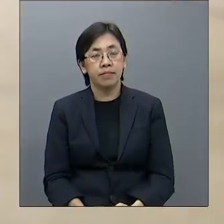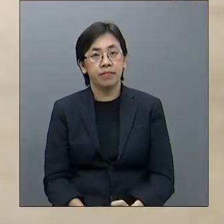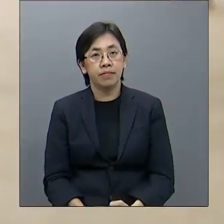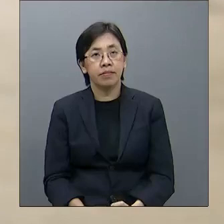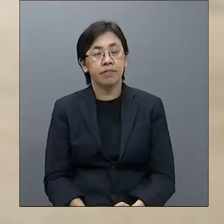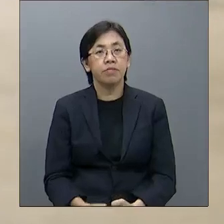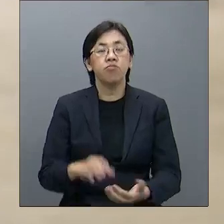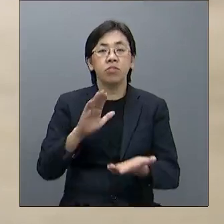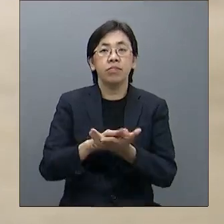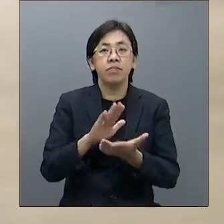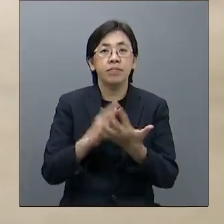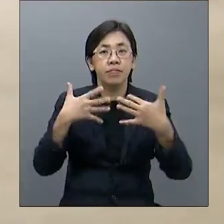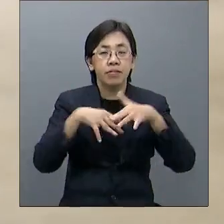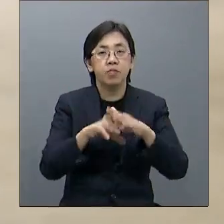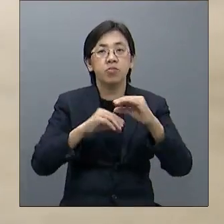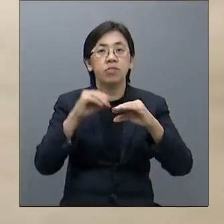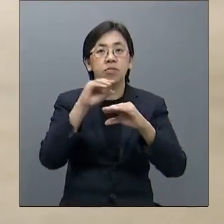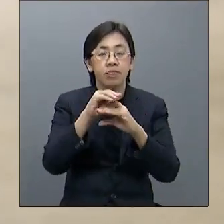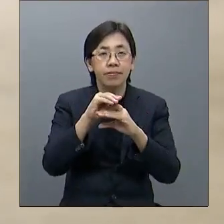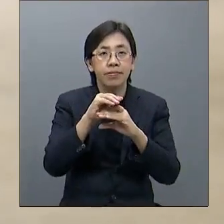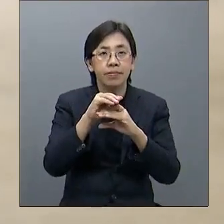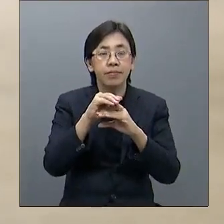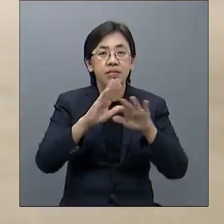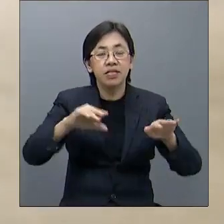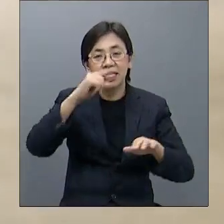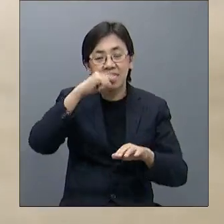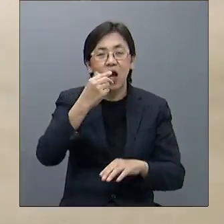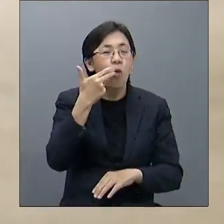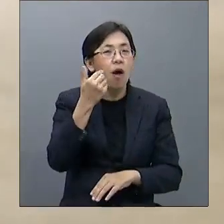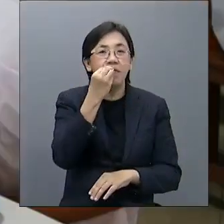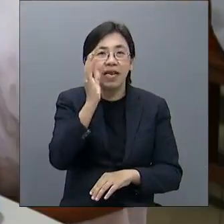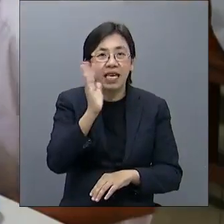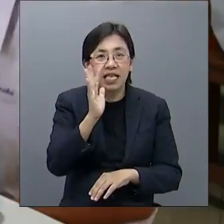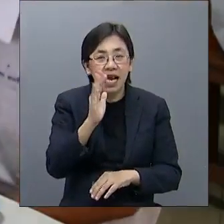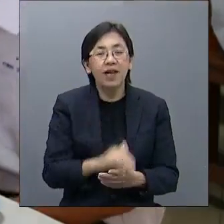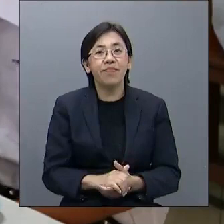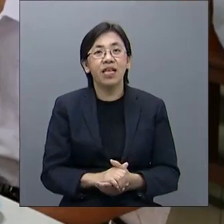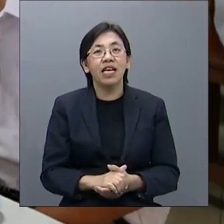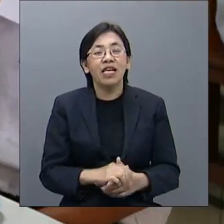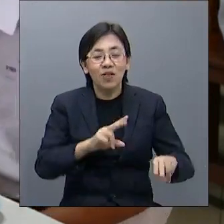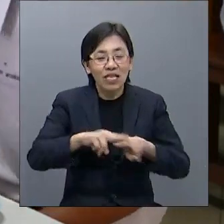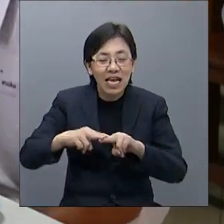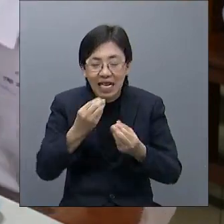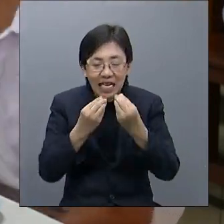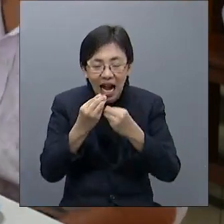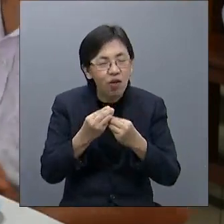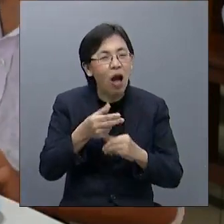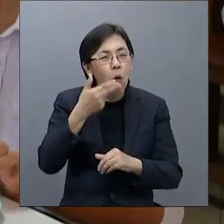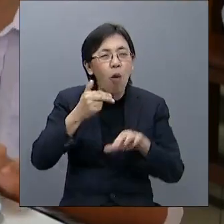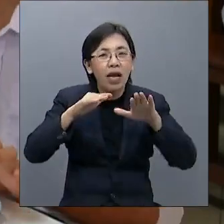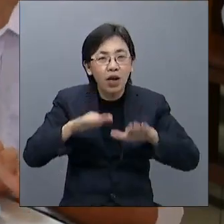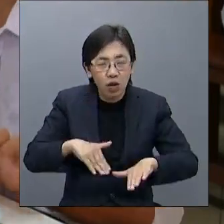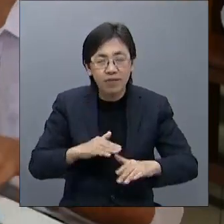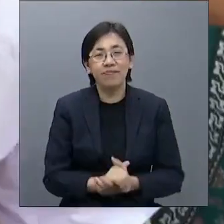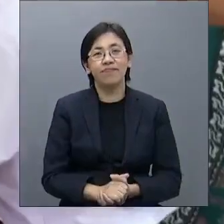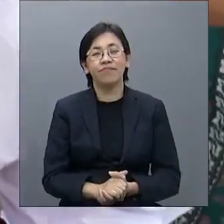เรียนนะคะเข้าร่วมโครงการเด็กไทยไม่กินหวานหรือโครงการโรงอาหารรสหวานนะคะก็คือเข้าร่วมจาก